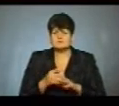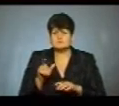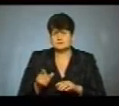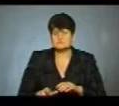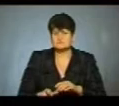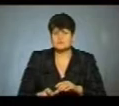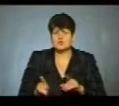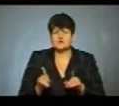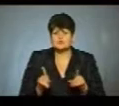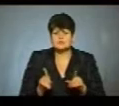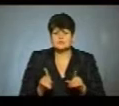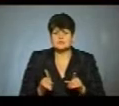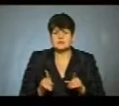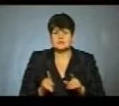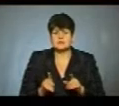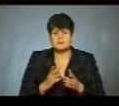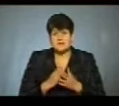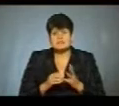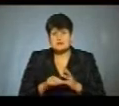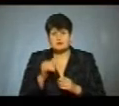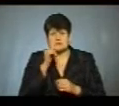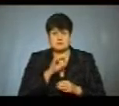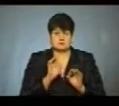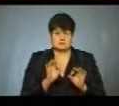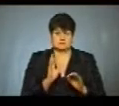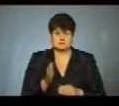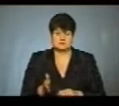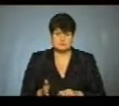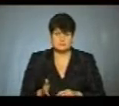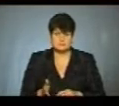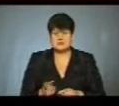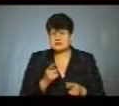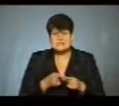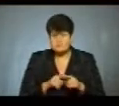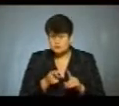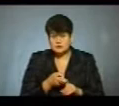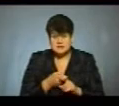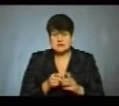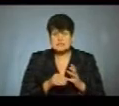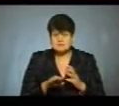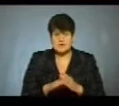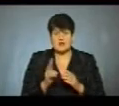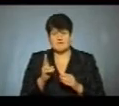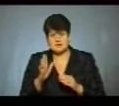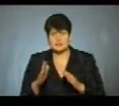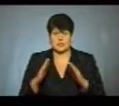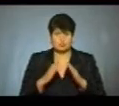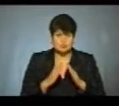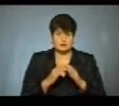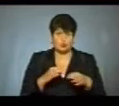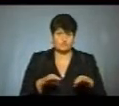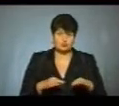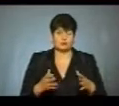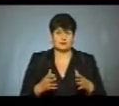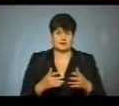сьогодні має щось, завтра може мати нічого? Може стосуватися як землі, так квартири, так будинку, так автомобіля, ну тобто